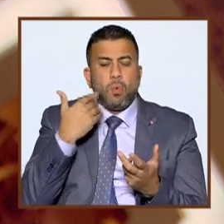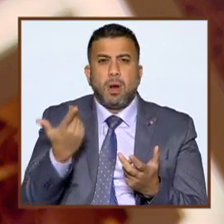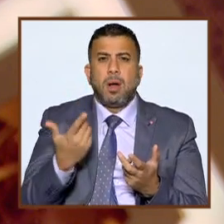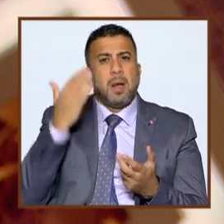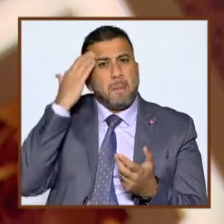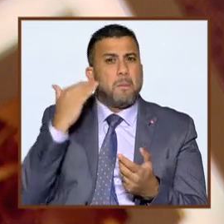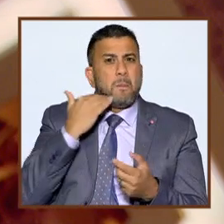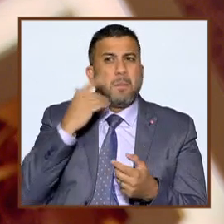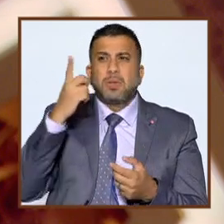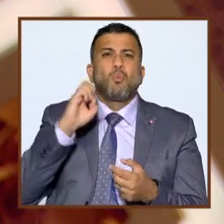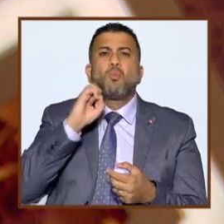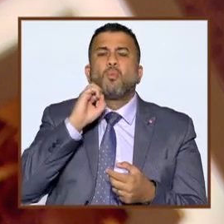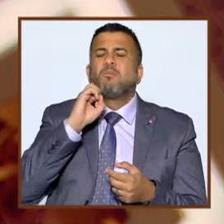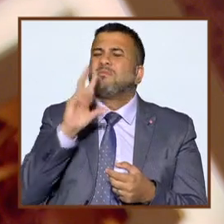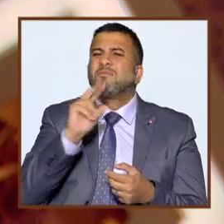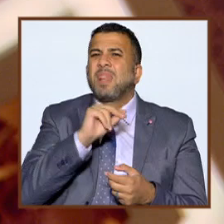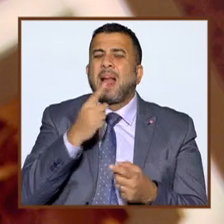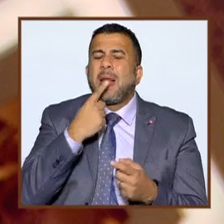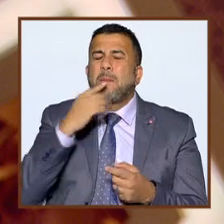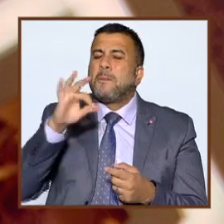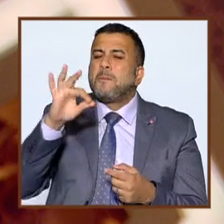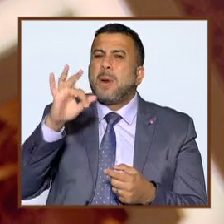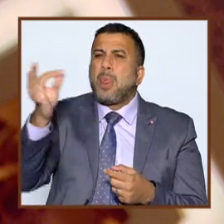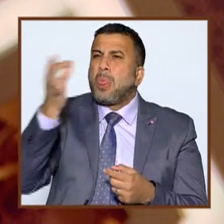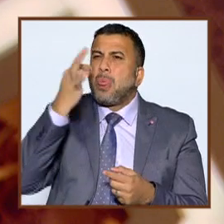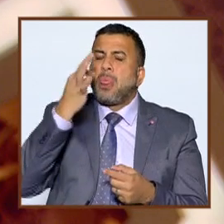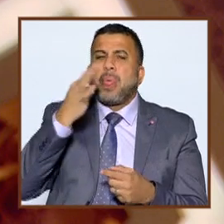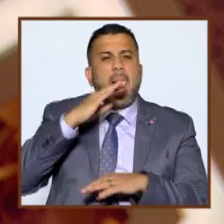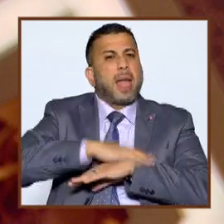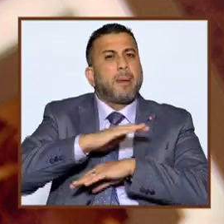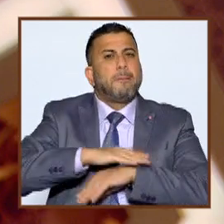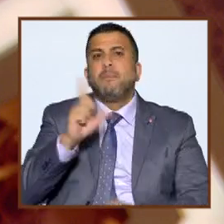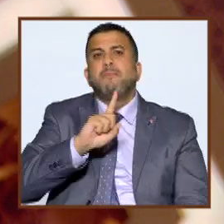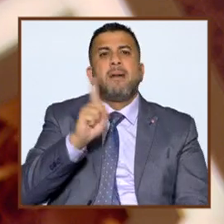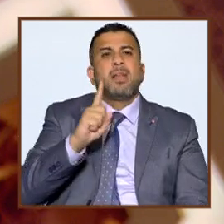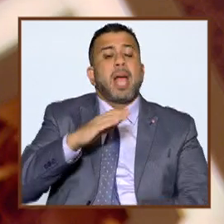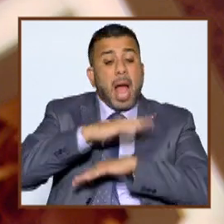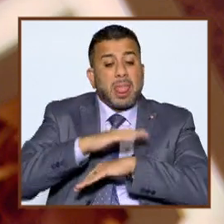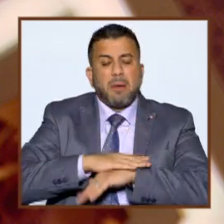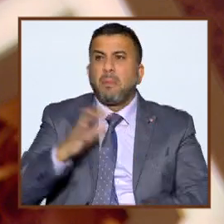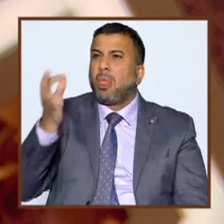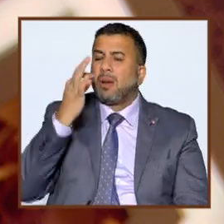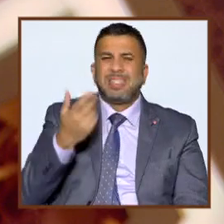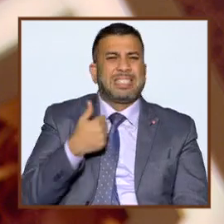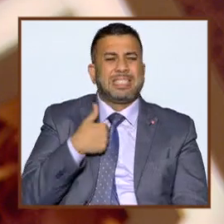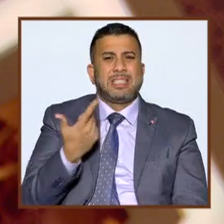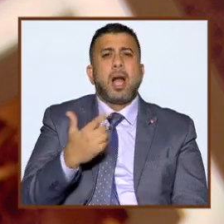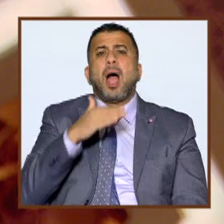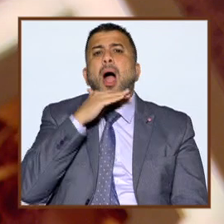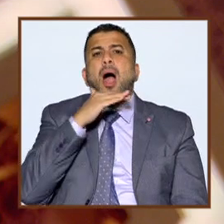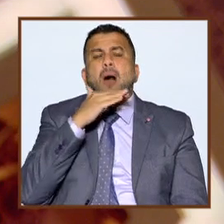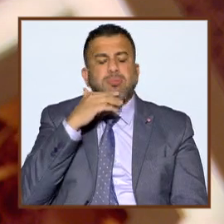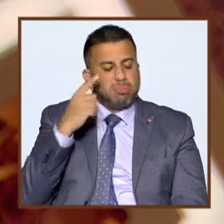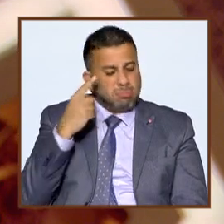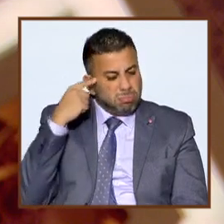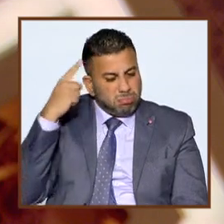وقح كما ذكرت وشيء من هذا. تقول الآن الأب يقول أنا كيف يعني أعطي تركتي أو تركتي كيف تذهب